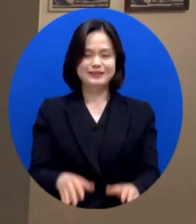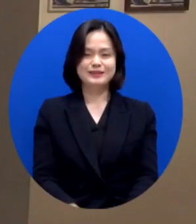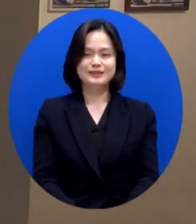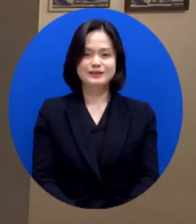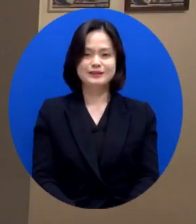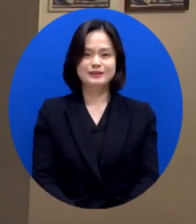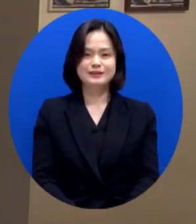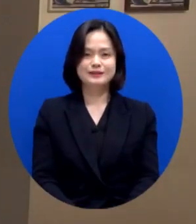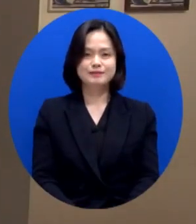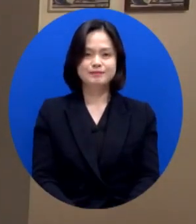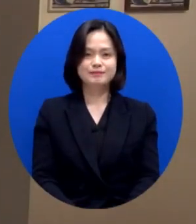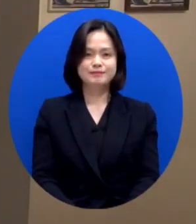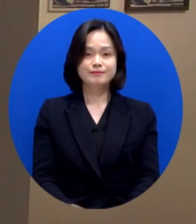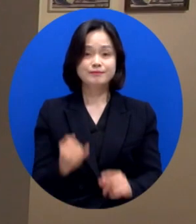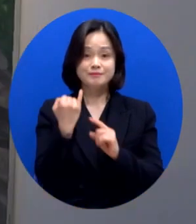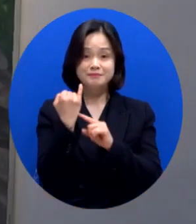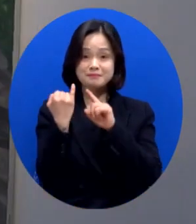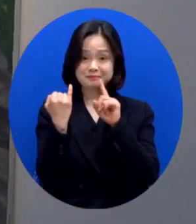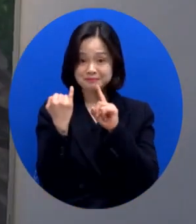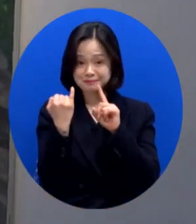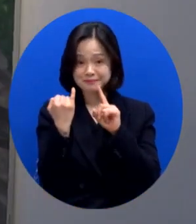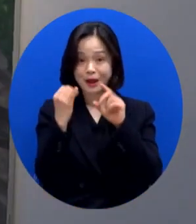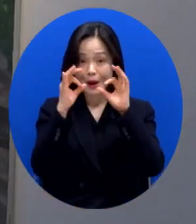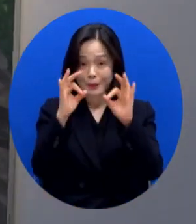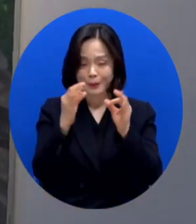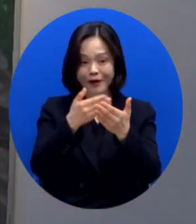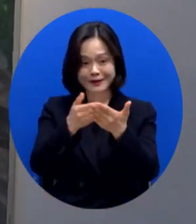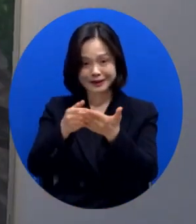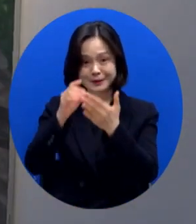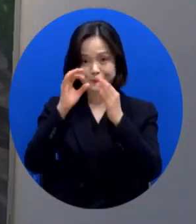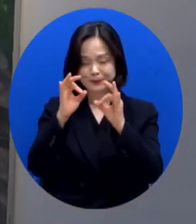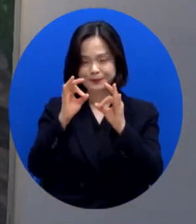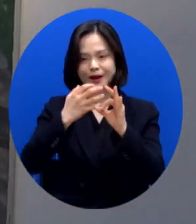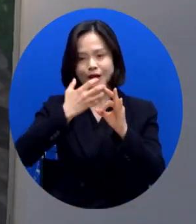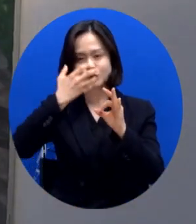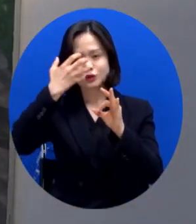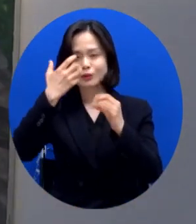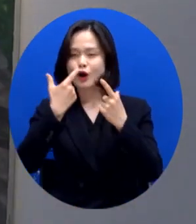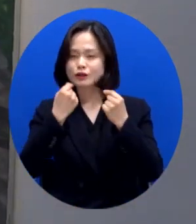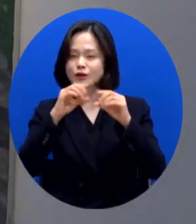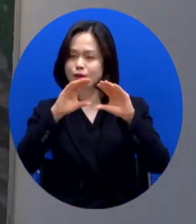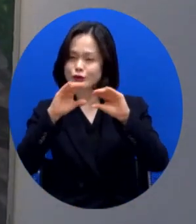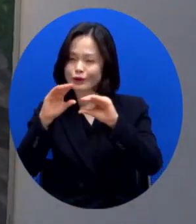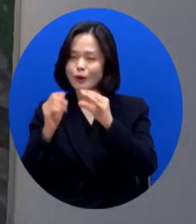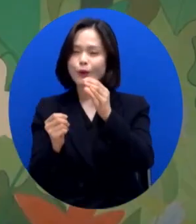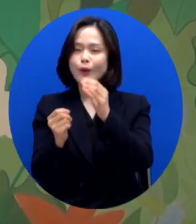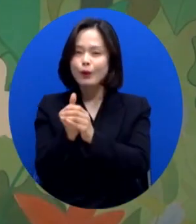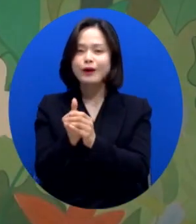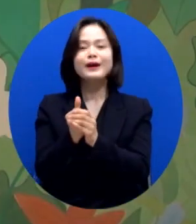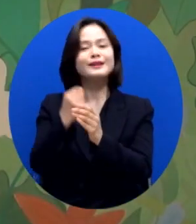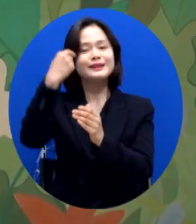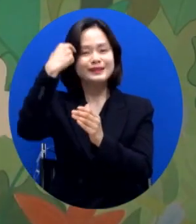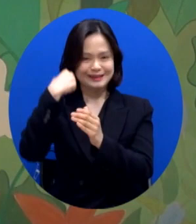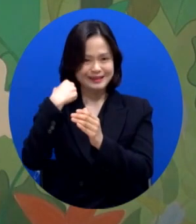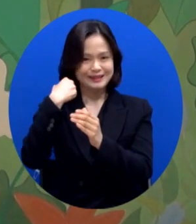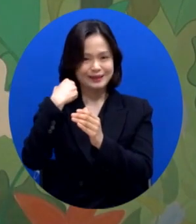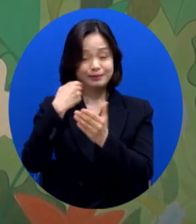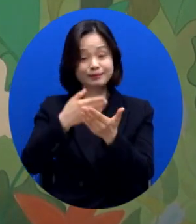이번 전시에서 작가는 톡톡 튀는 분위기와 어둡고 몽환적인 느낌의 연출로 치유의 메시지를